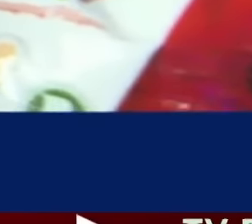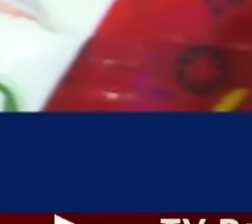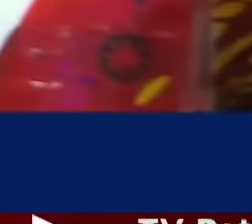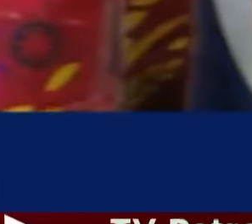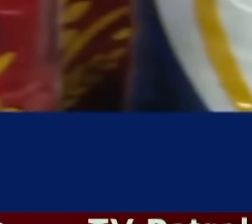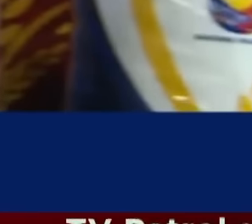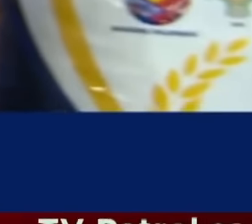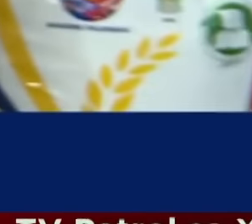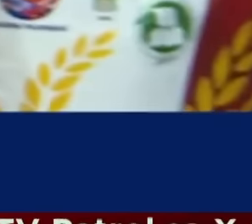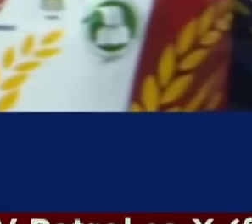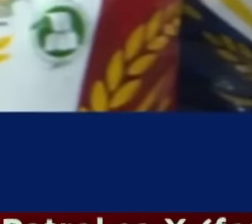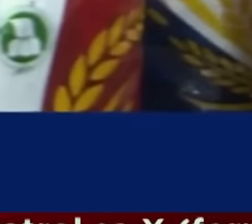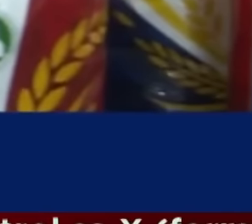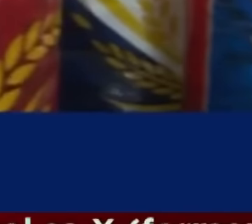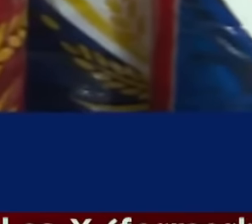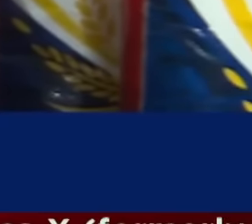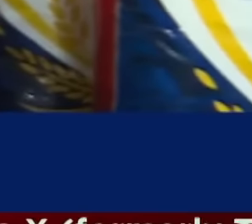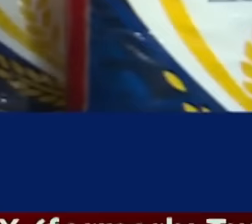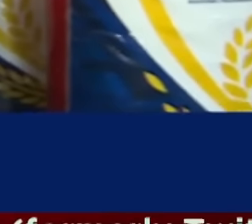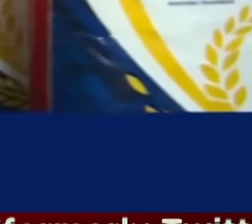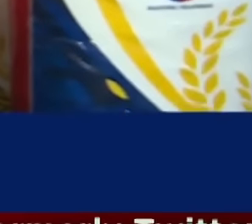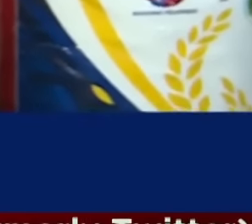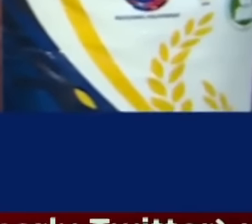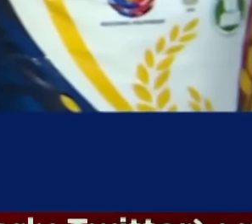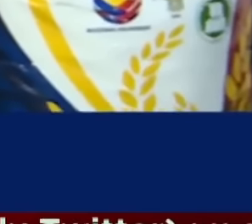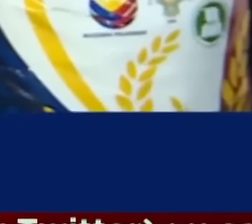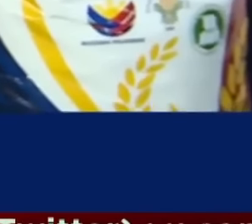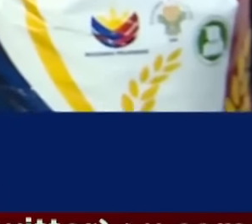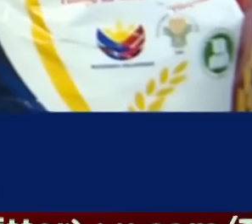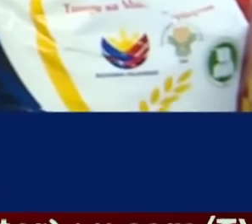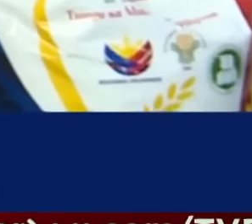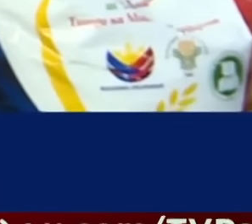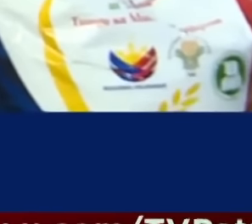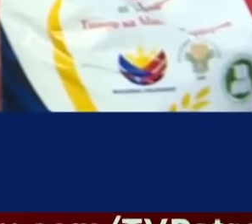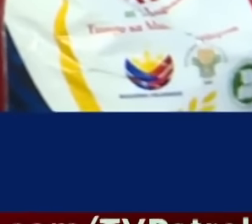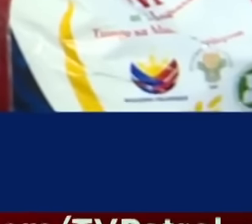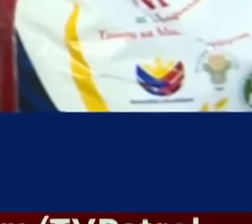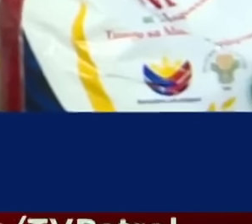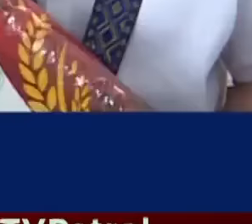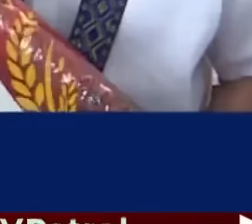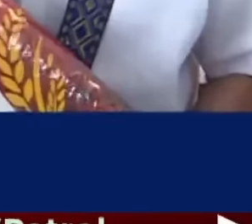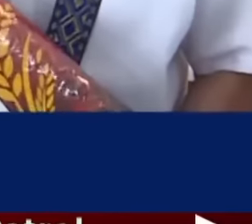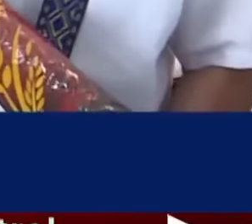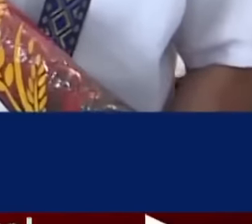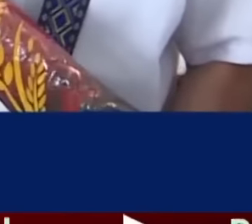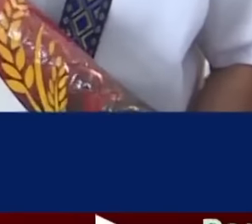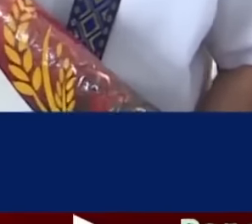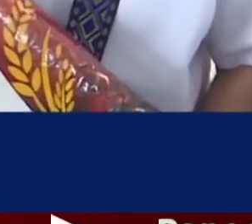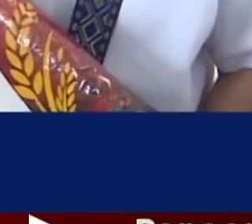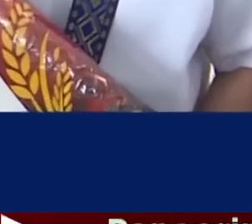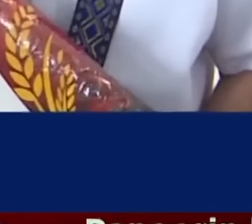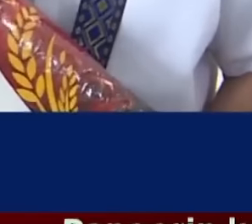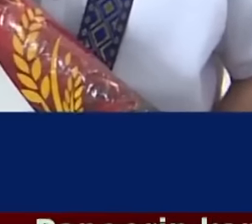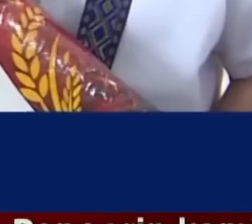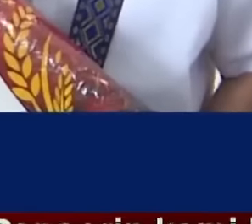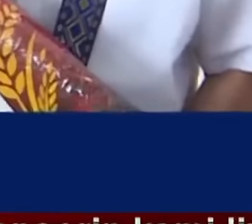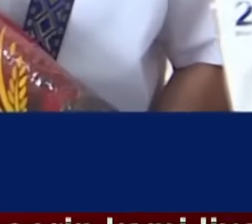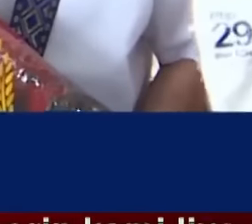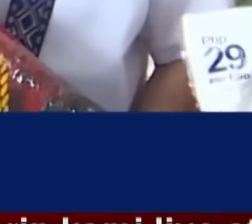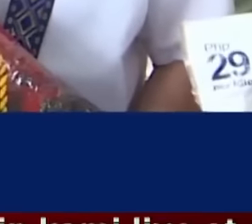P29 program ng Department of Agriculture kung saan lumang stocks ng National Food Authority ang paninda. Nakipagkasundo ang NIA sa